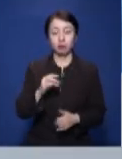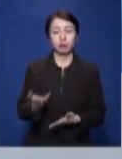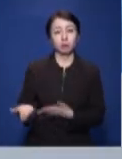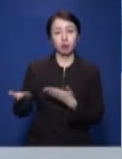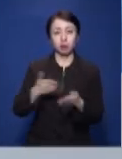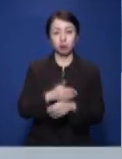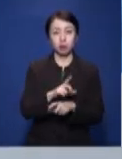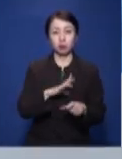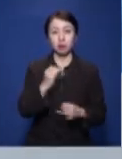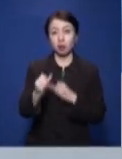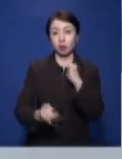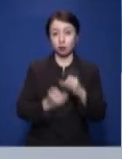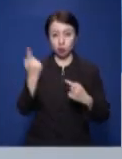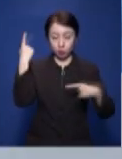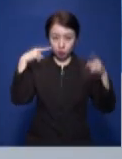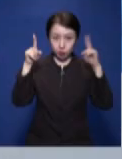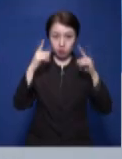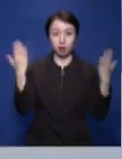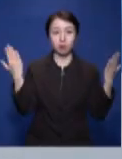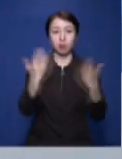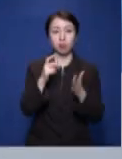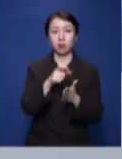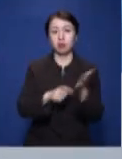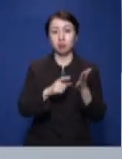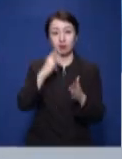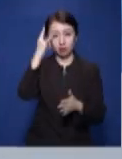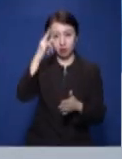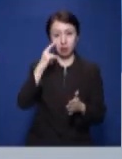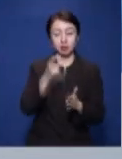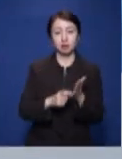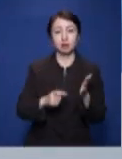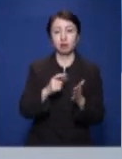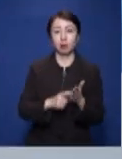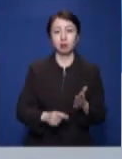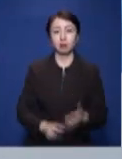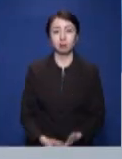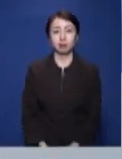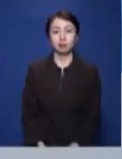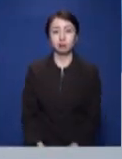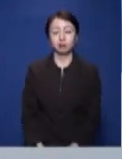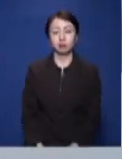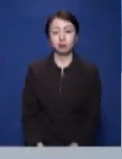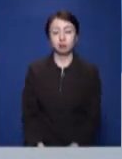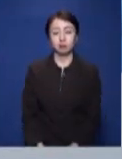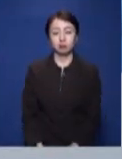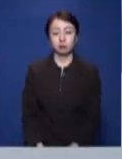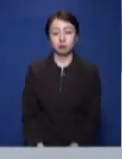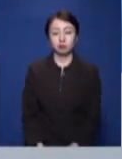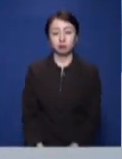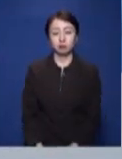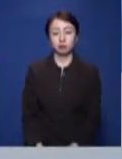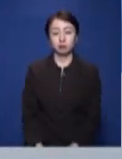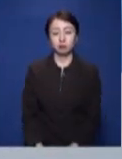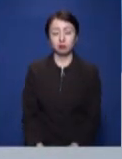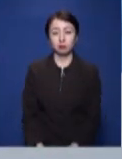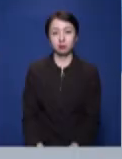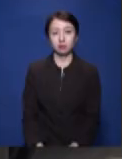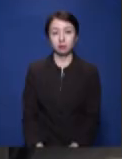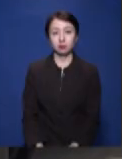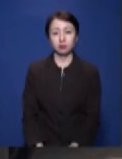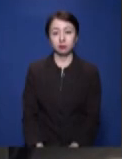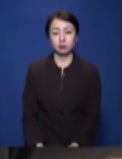Майлина. Приглашенные гости обсудили творчество и прочитали стихотворения казахского поэта. Подробности далее.